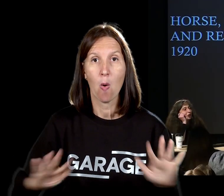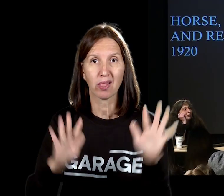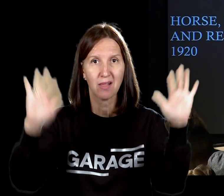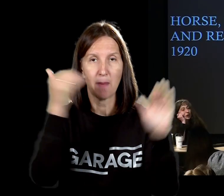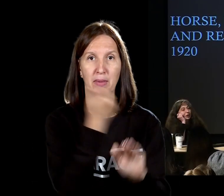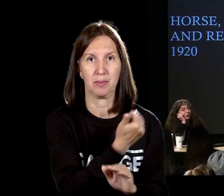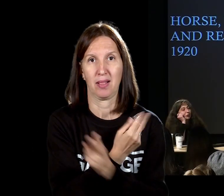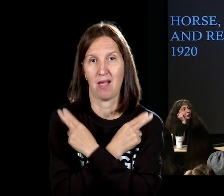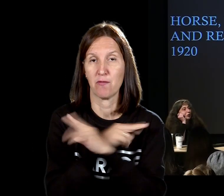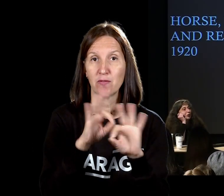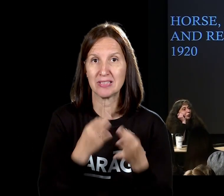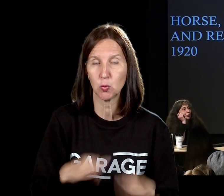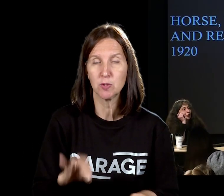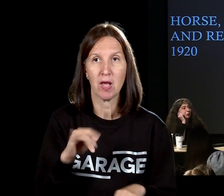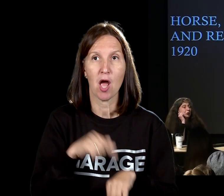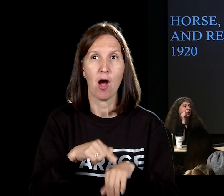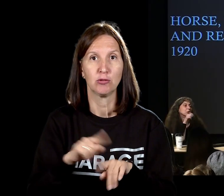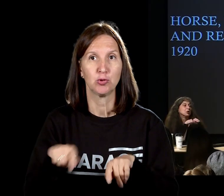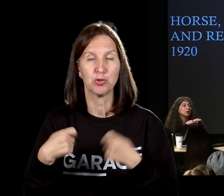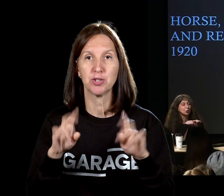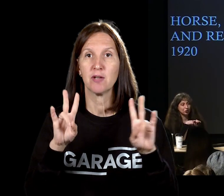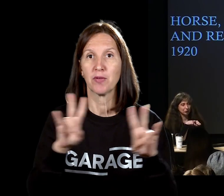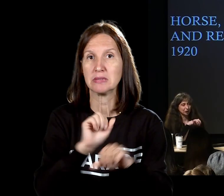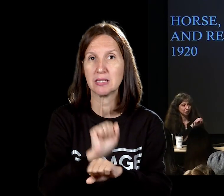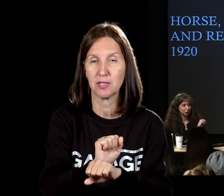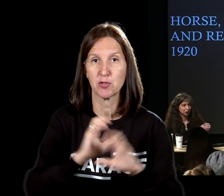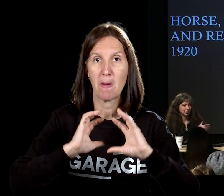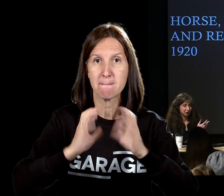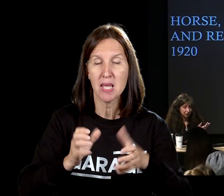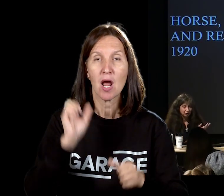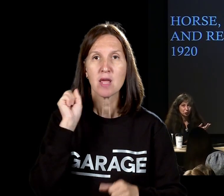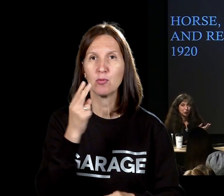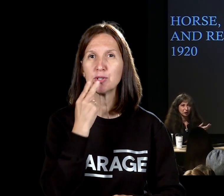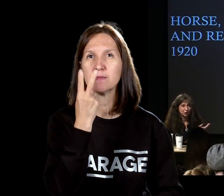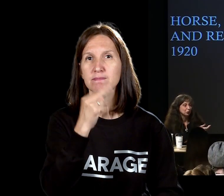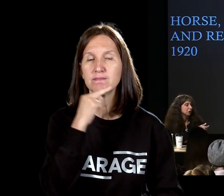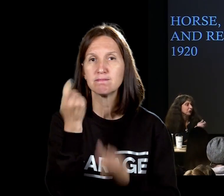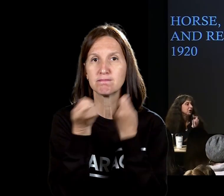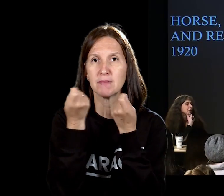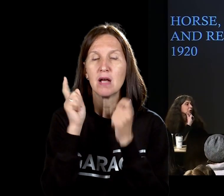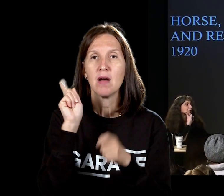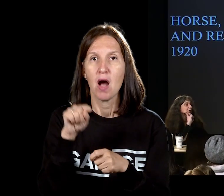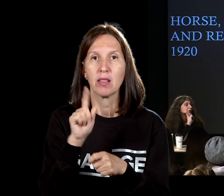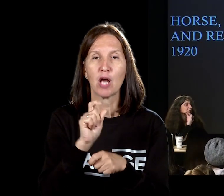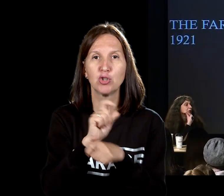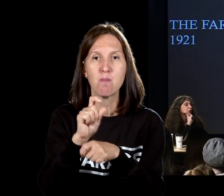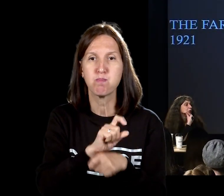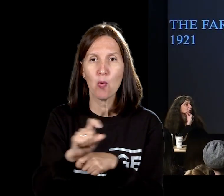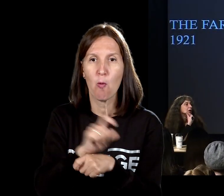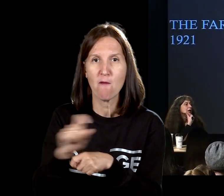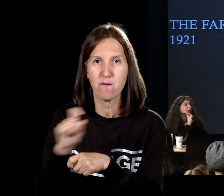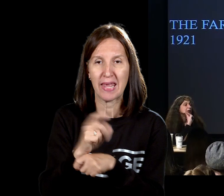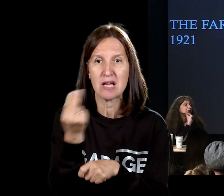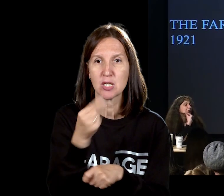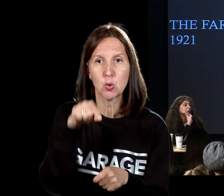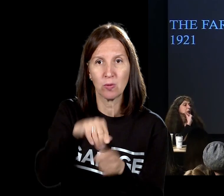этим ощущением, как бы, застывшего мира, с этим ощущением того, что там можно все рассмотреть, в том числе буквы и рисунки в книге, которая вставлена в